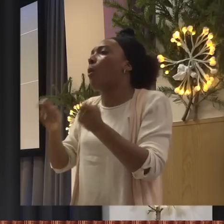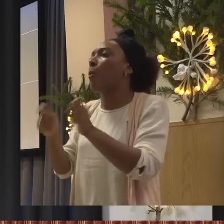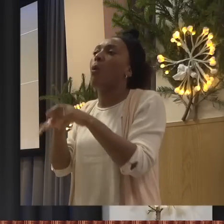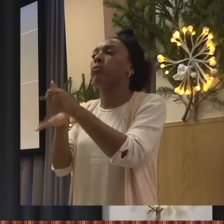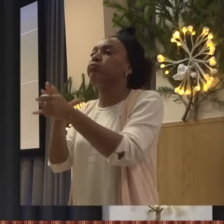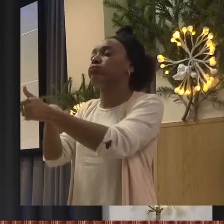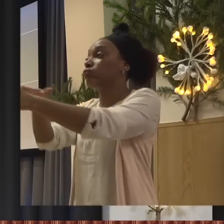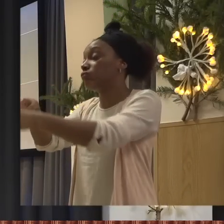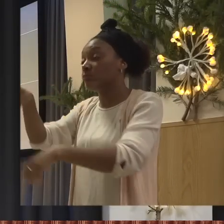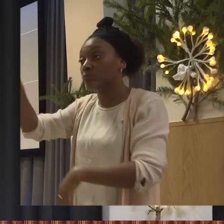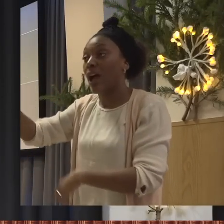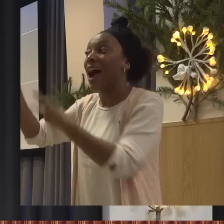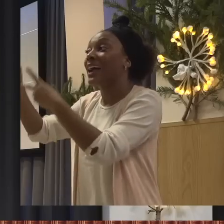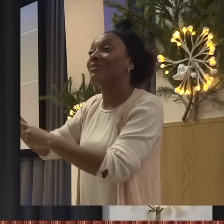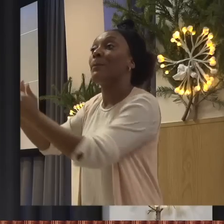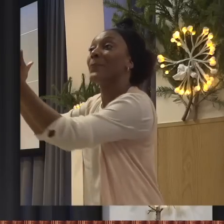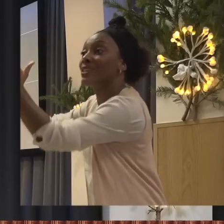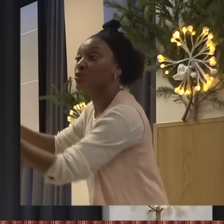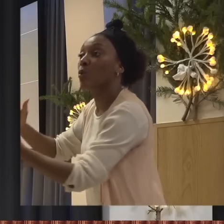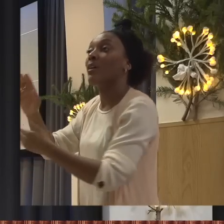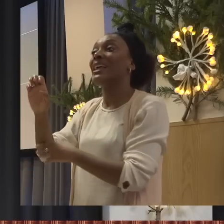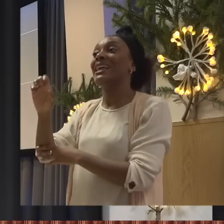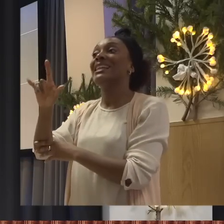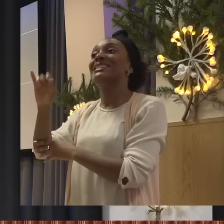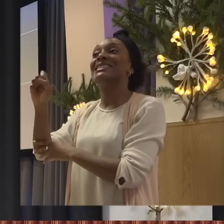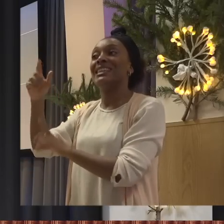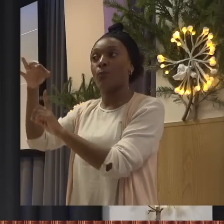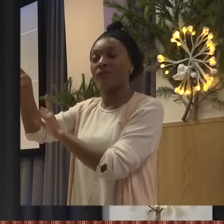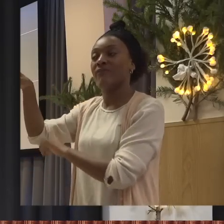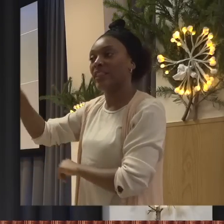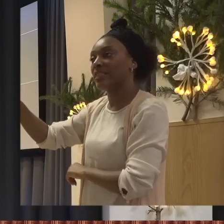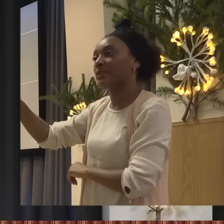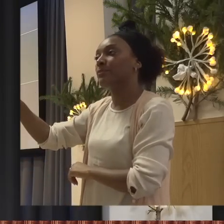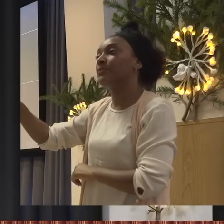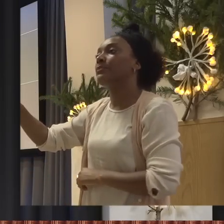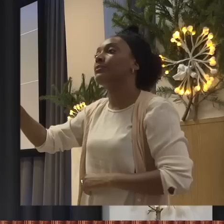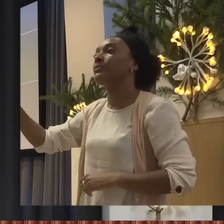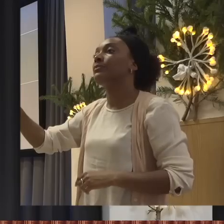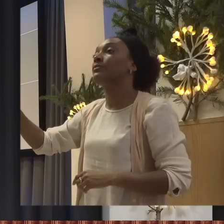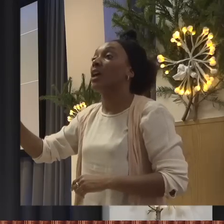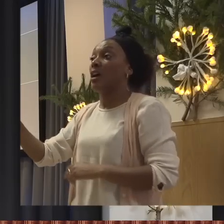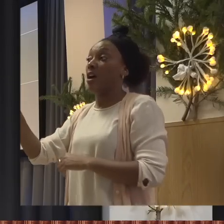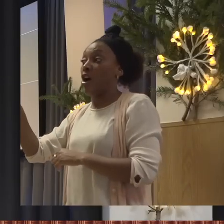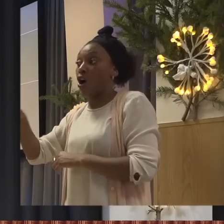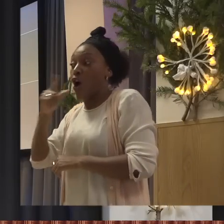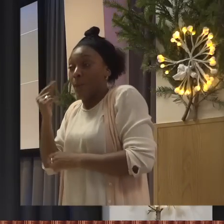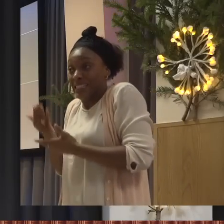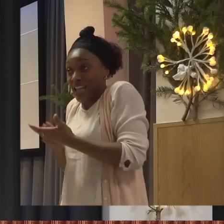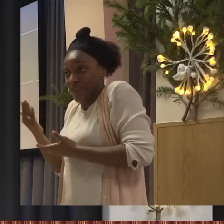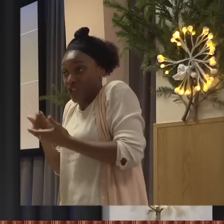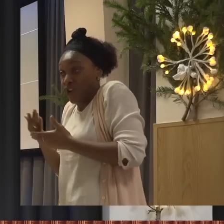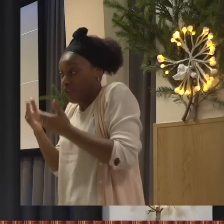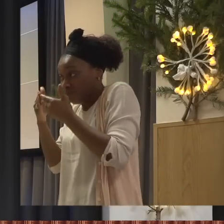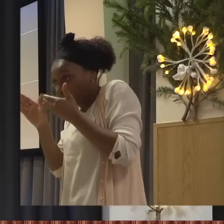d'Élisée. Élisée lui fit dire par un messager, « Va, lave-toi 7 fois dans le